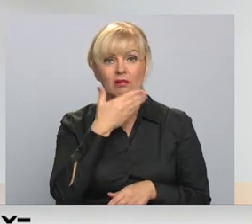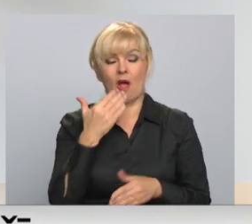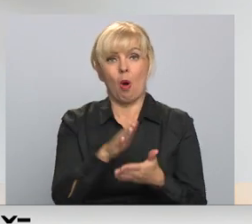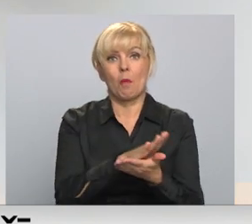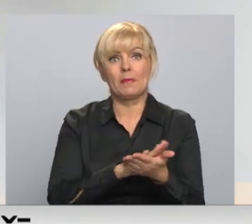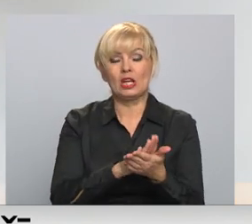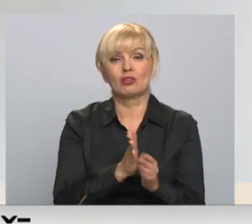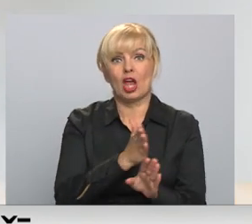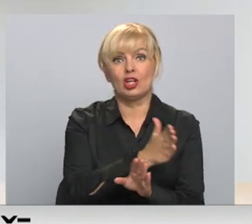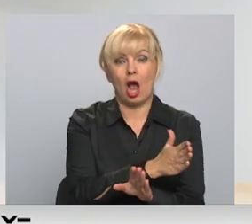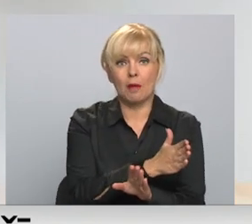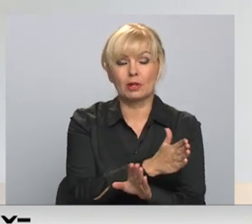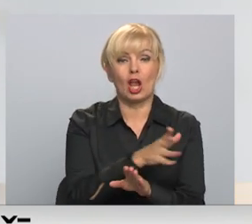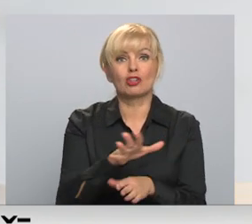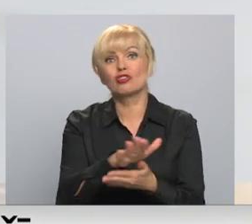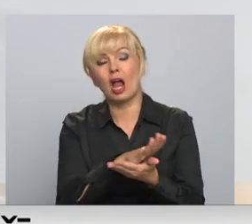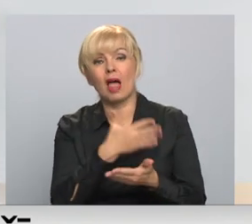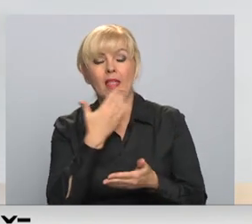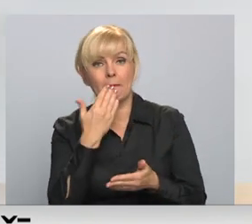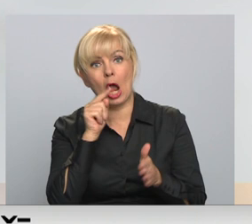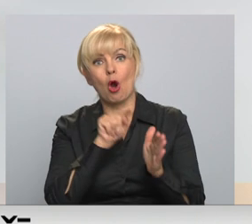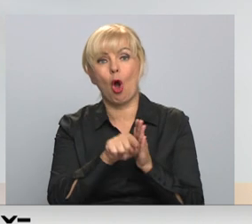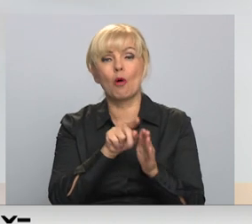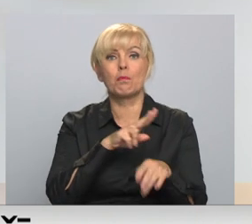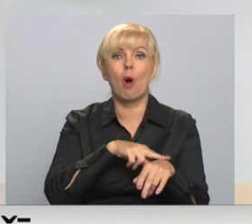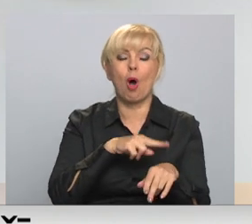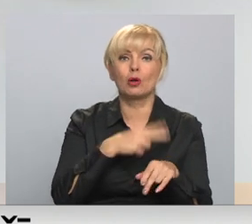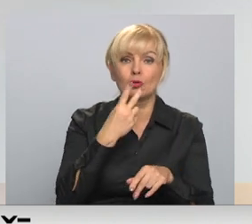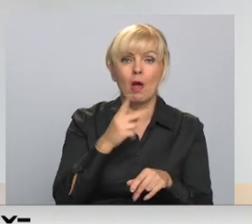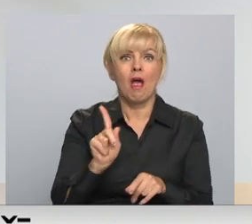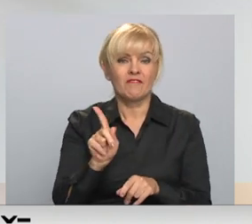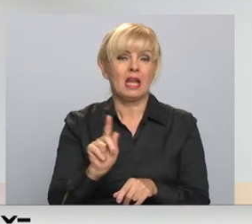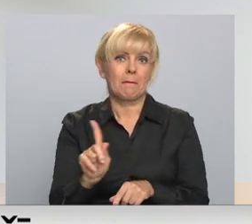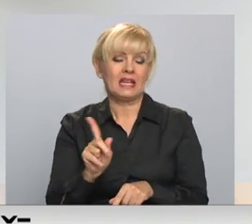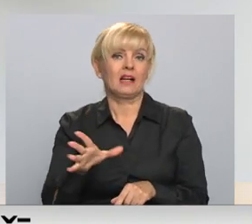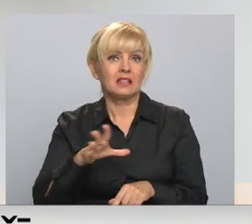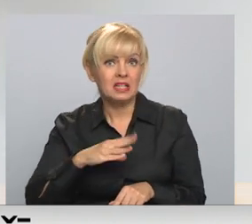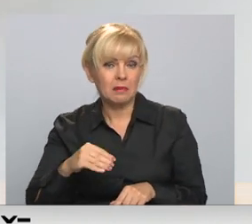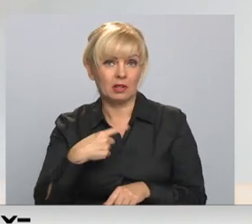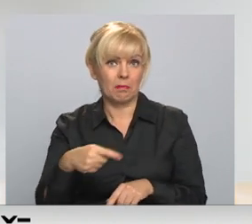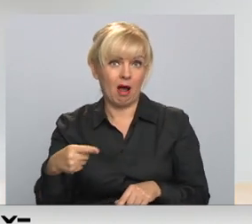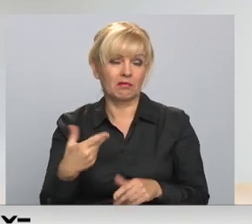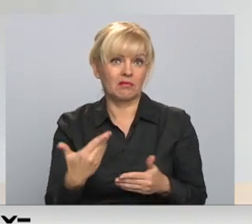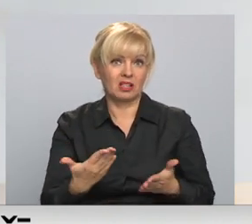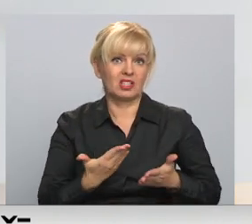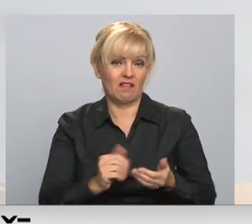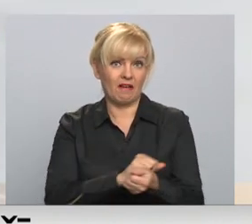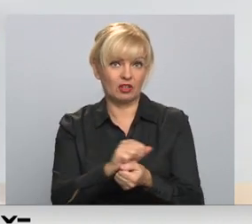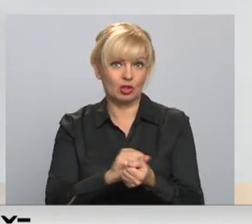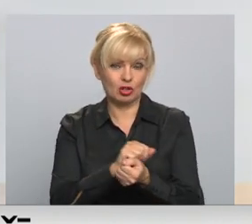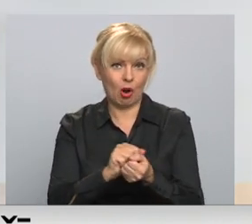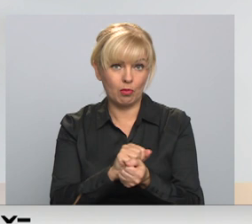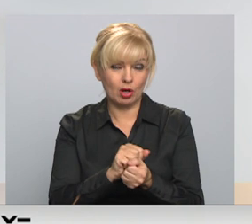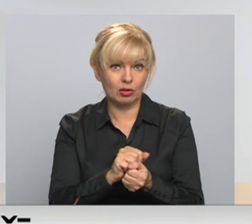bijis iepriekš redzeslokā, nav nonācis, nu, arī taču ģimene un viss pārējais, visu dzīvi šobrīd sakandē. Bet, nu,